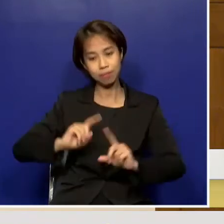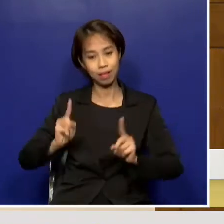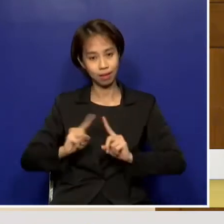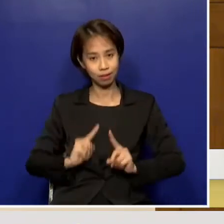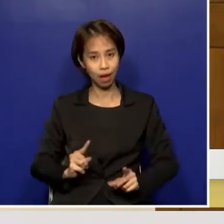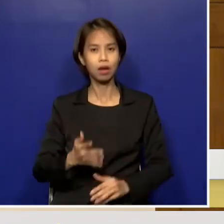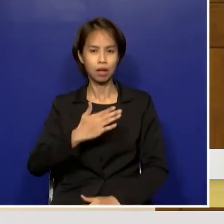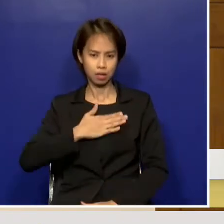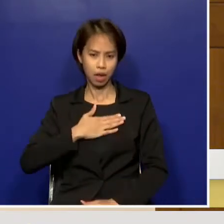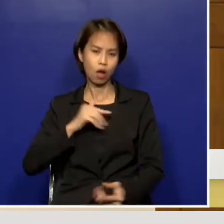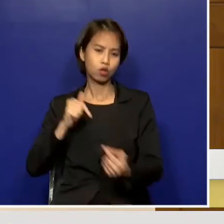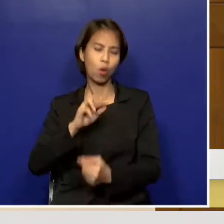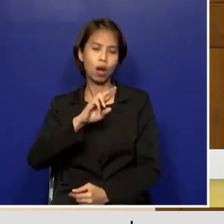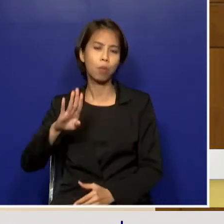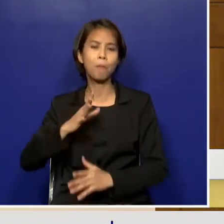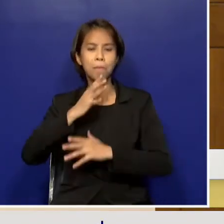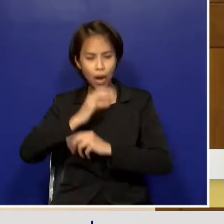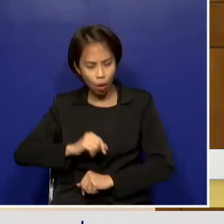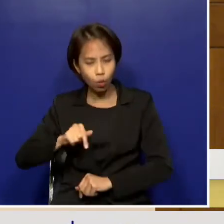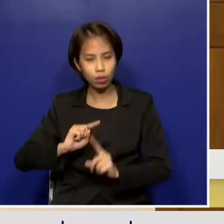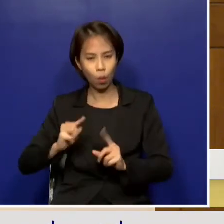ต